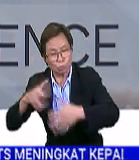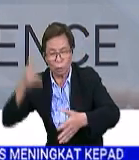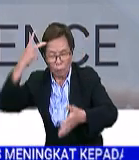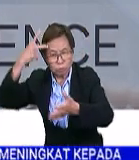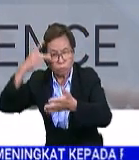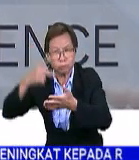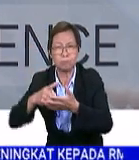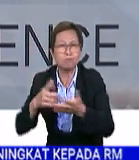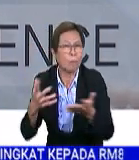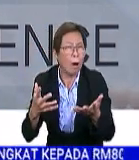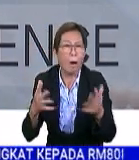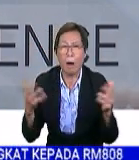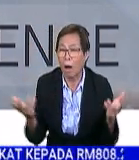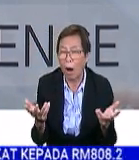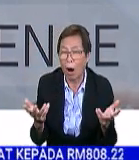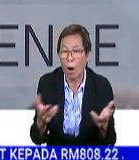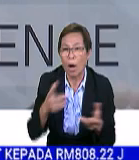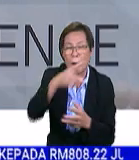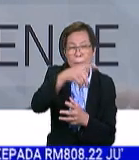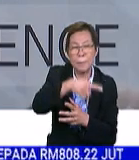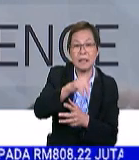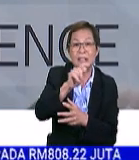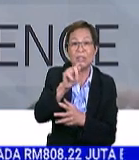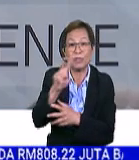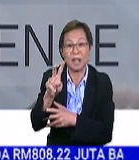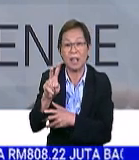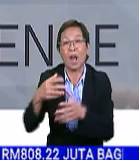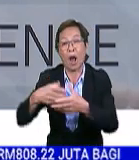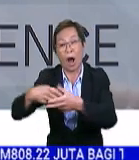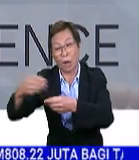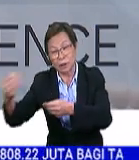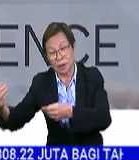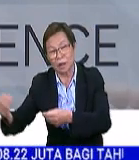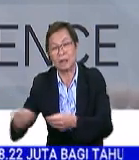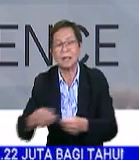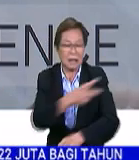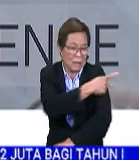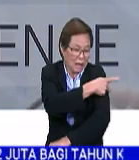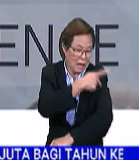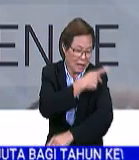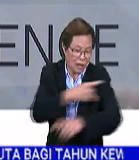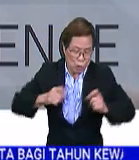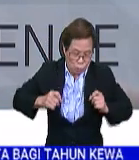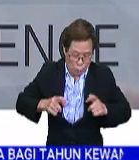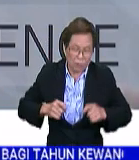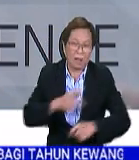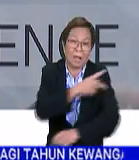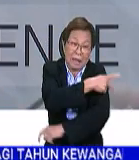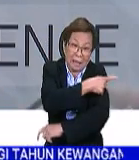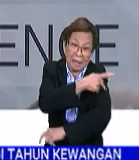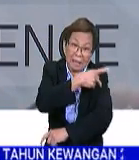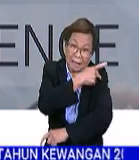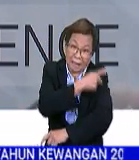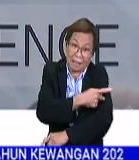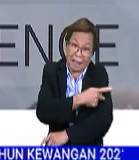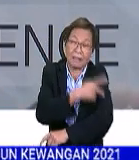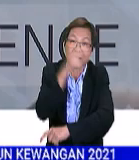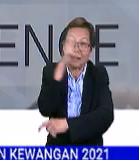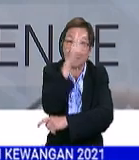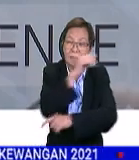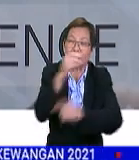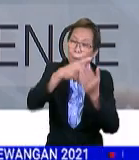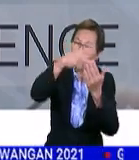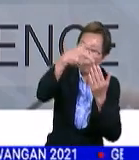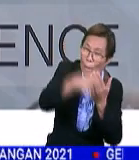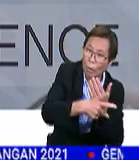pasti adalah PPV offsite, klinik swasta, klinik kesihatan dan